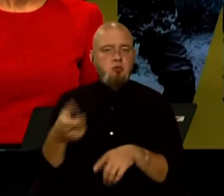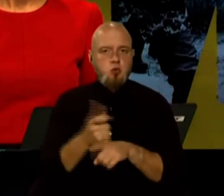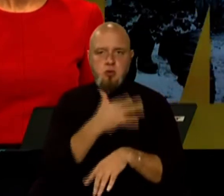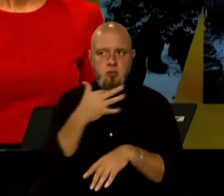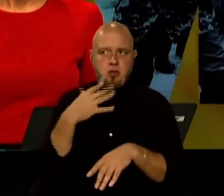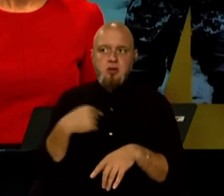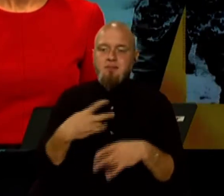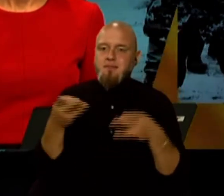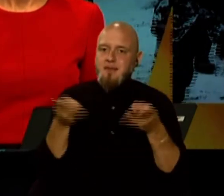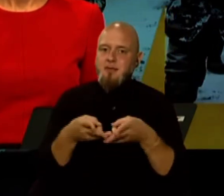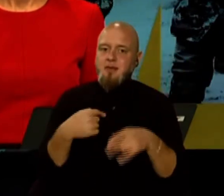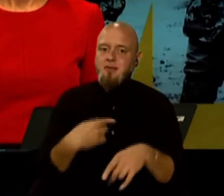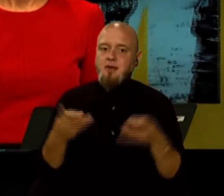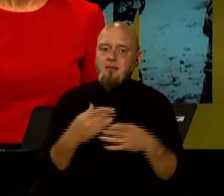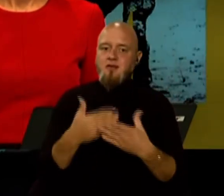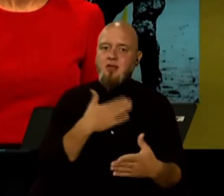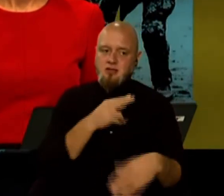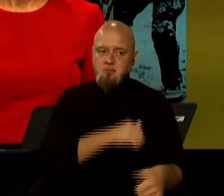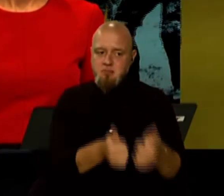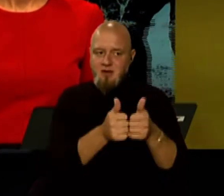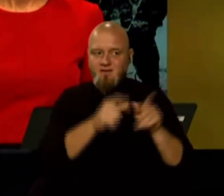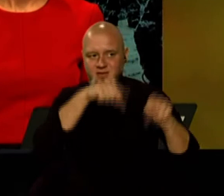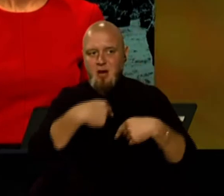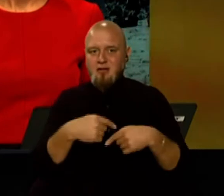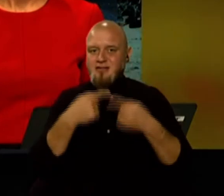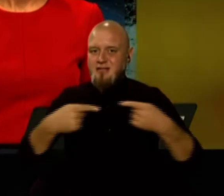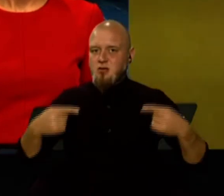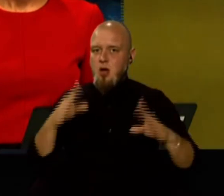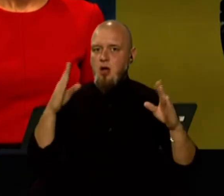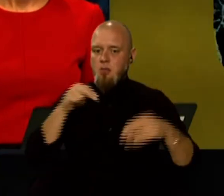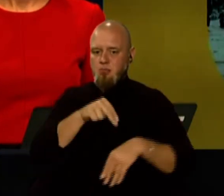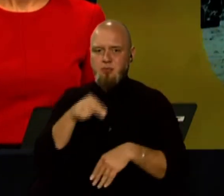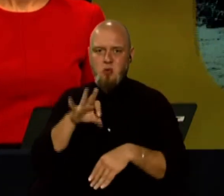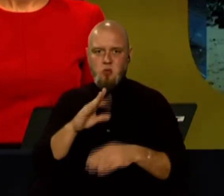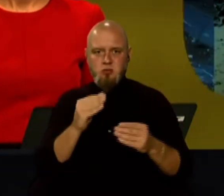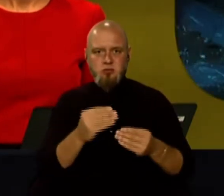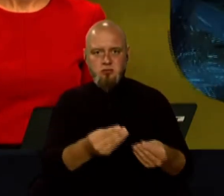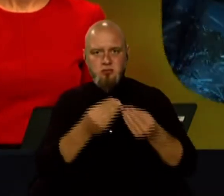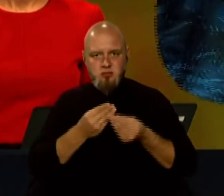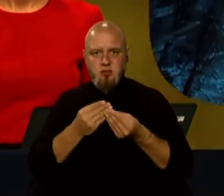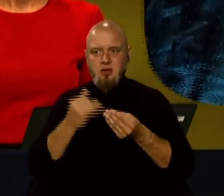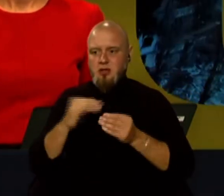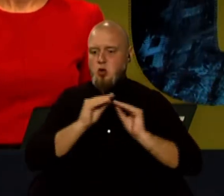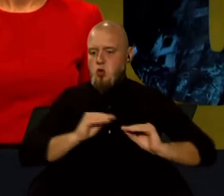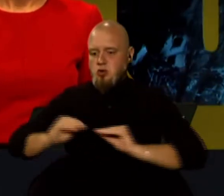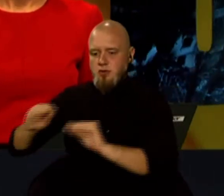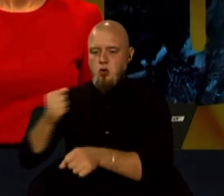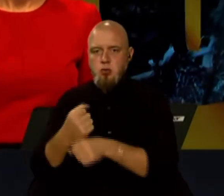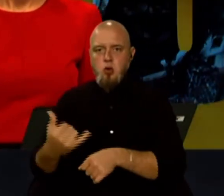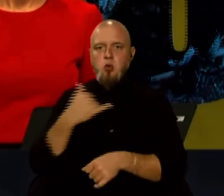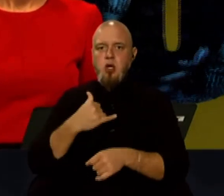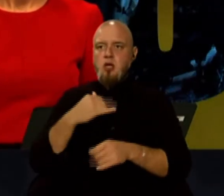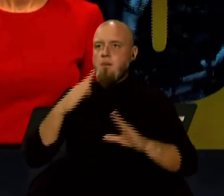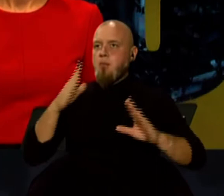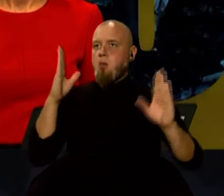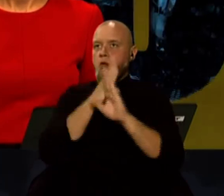багато. Нам треба від наших партнерів вимагати засоби протиповітряної оборони, розставляти, робити у нас повітряний